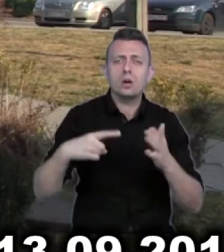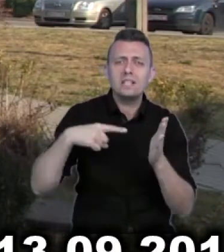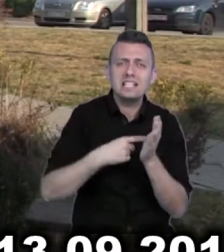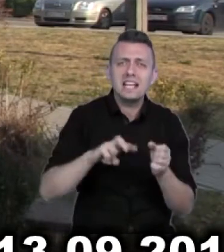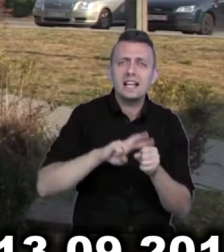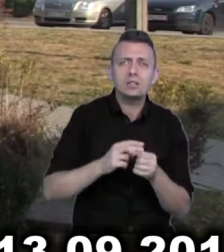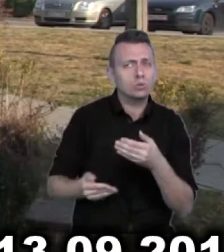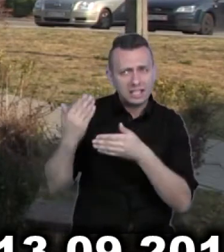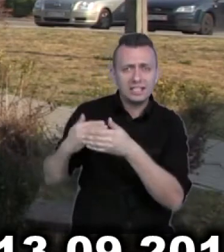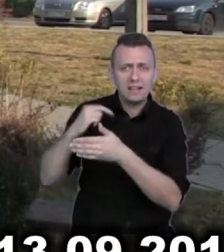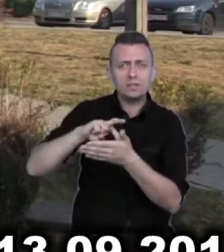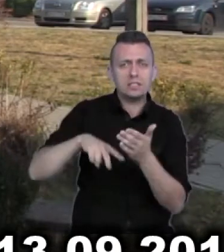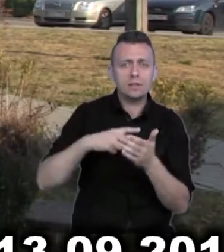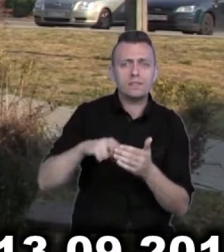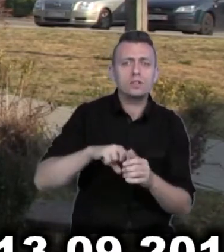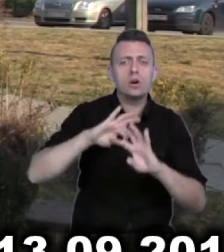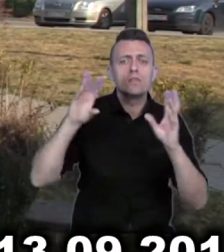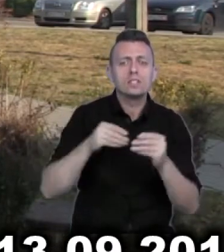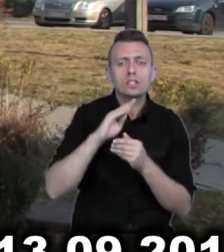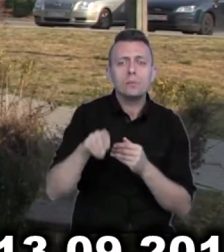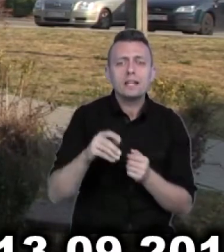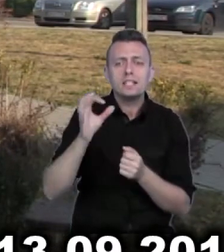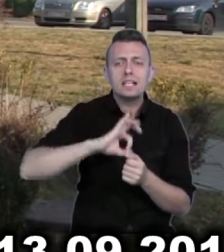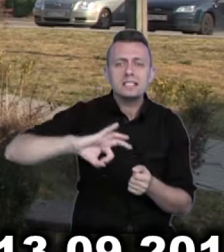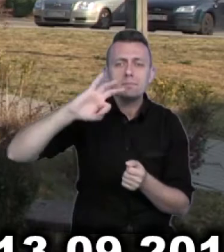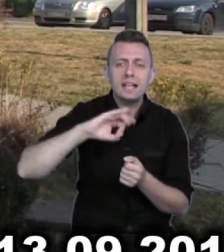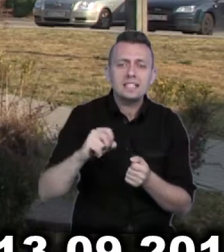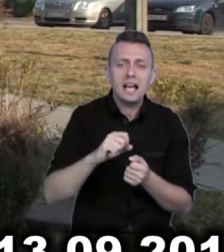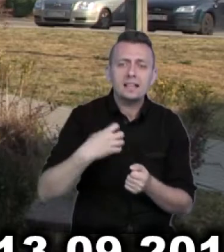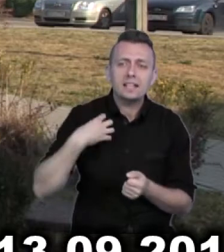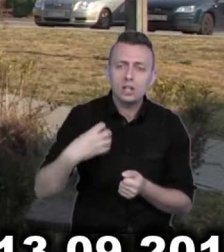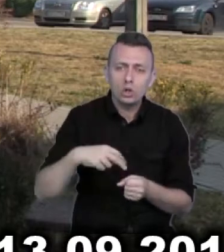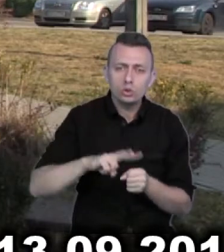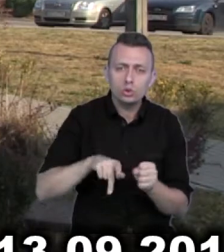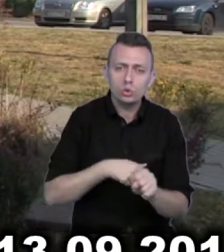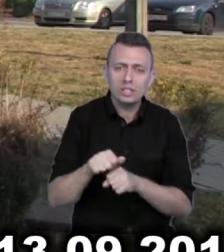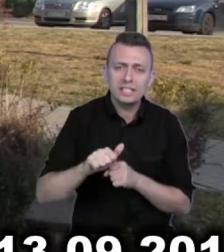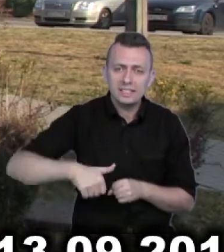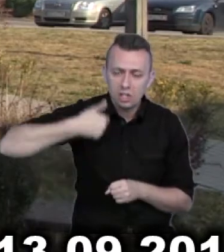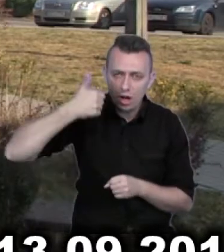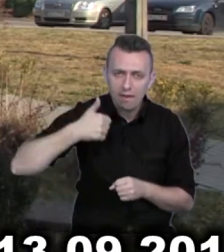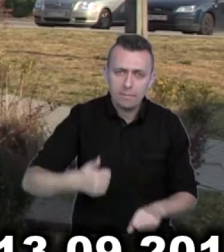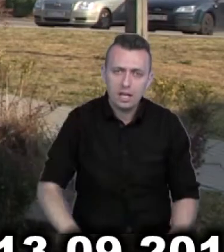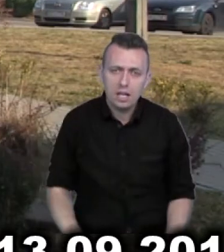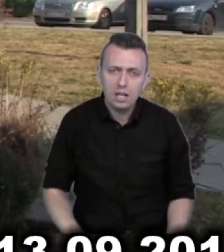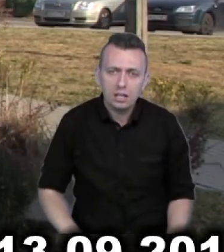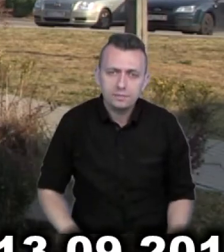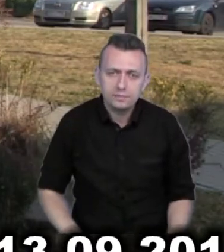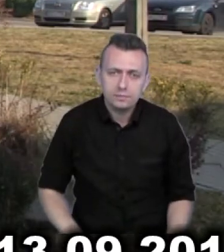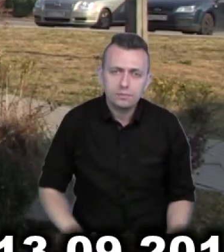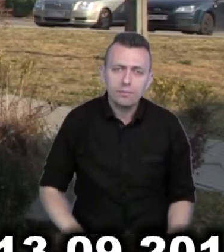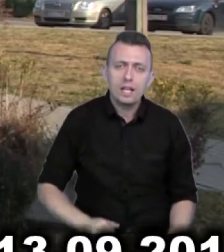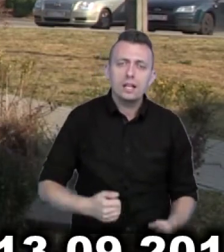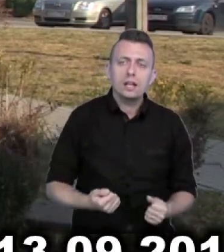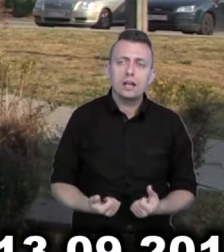tym wszystkim będzie mówił magister Zbyszek Gurbaniak, który jest dyrektorem Teen Challenge w